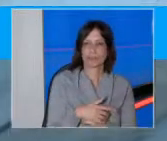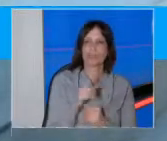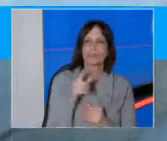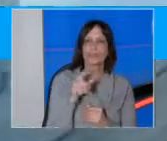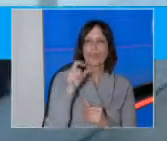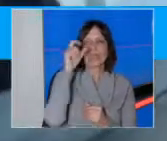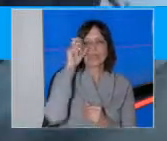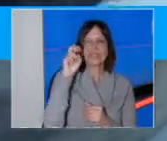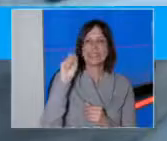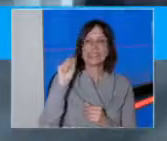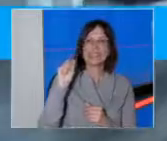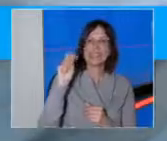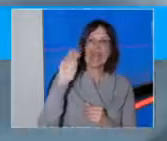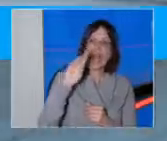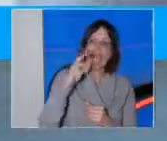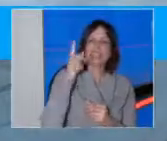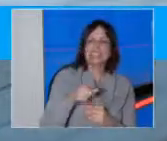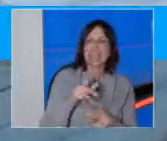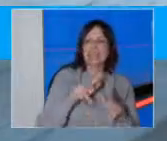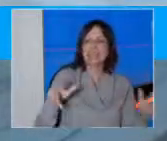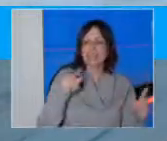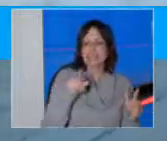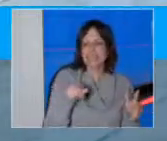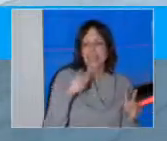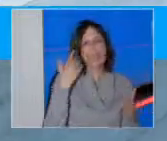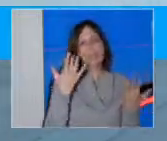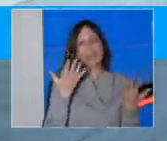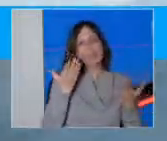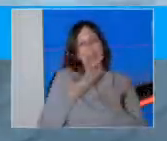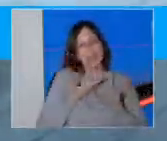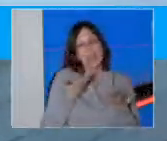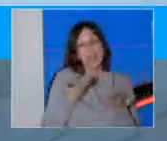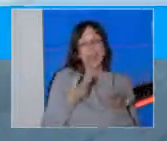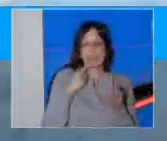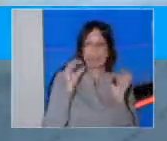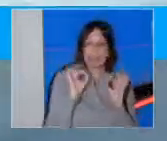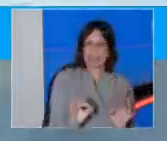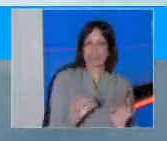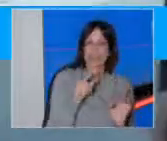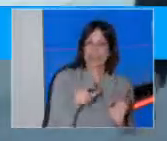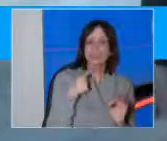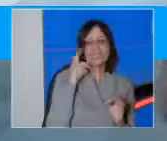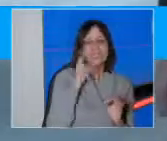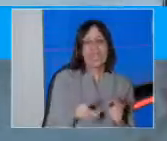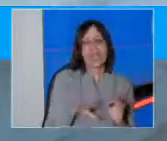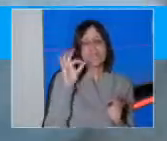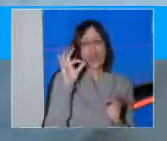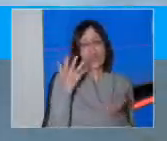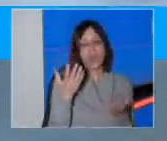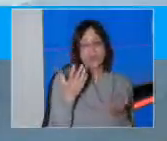וגדעון סער יצטרך במצב כזה, אני לא יודע כמה הוא יקבל, אבל במציאות כזאת הוא יצטרך לבחור האם